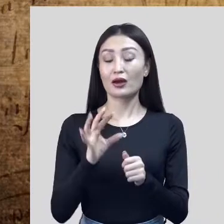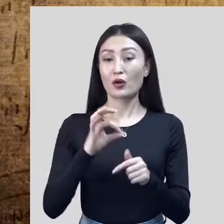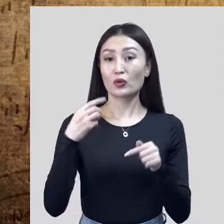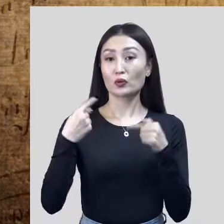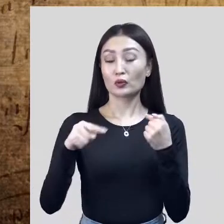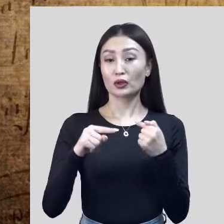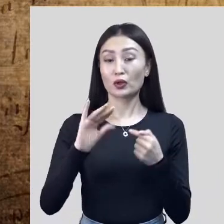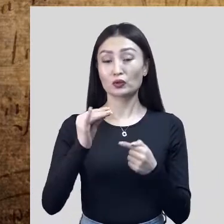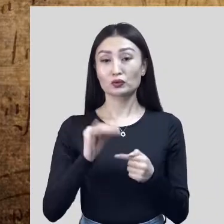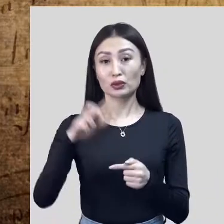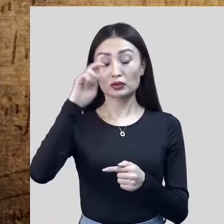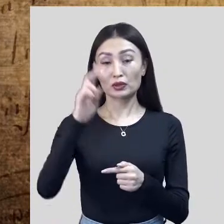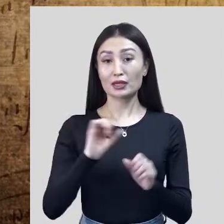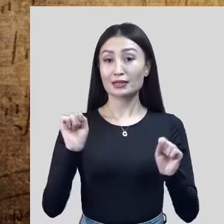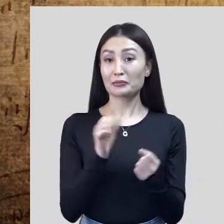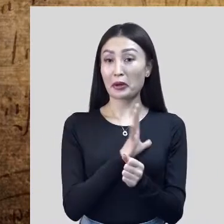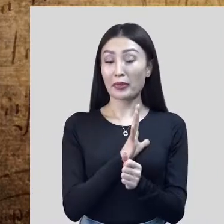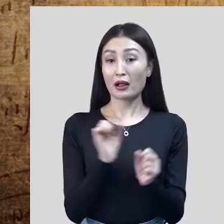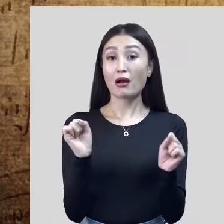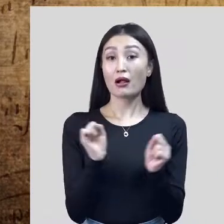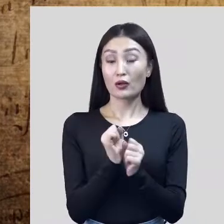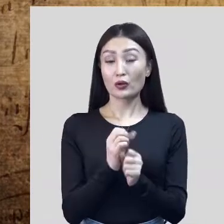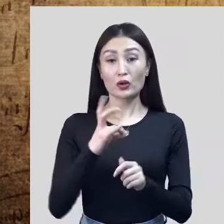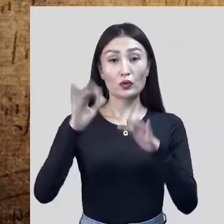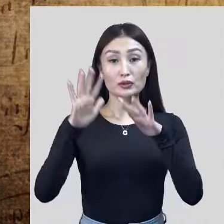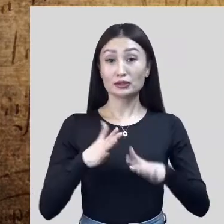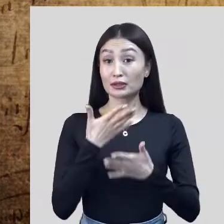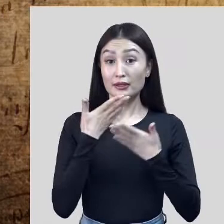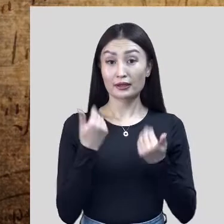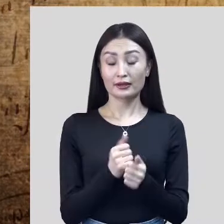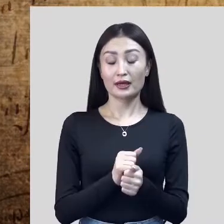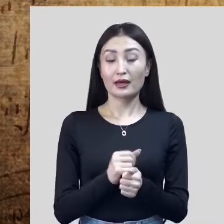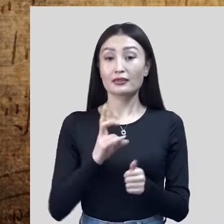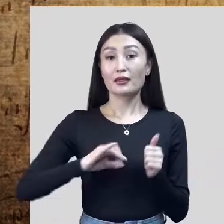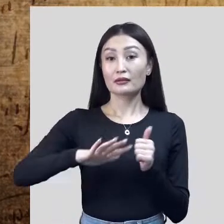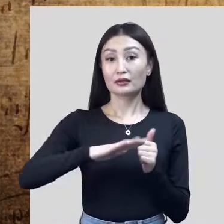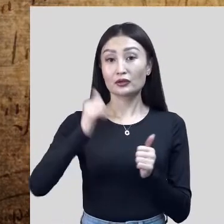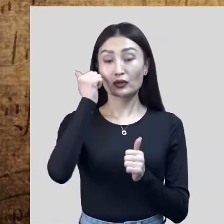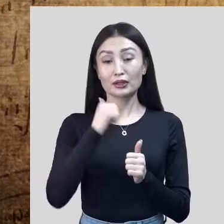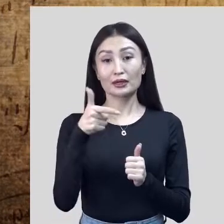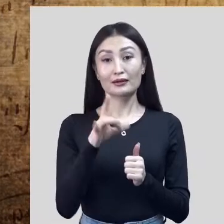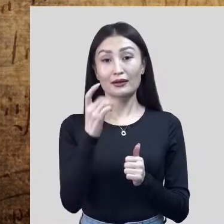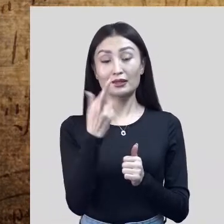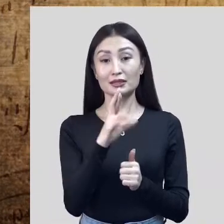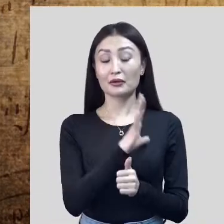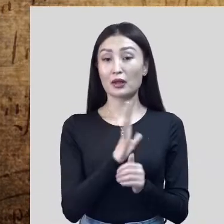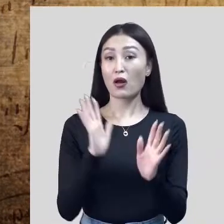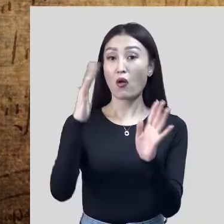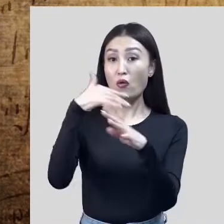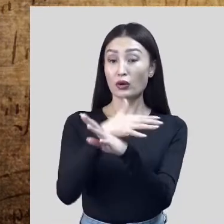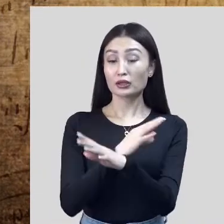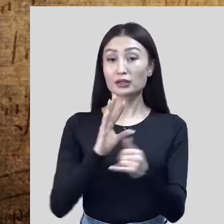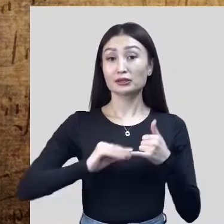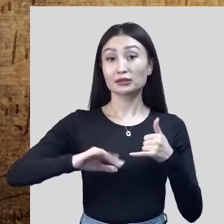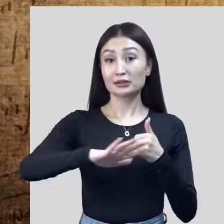других южных государств, зима в Греции была холодная, однако снег не выпадал. На территории Древней Греции было много горных долин, но